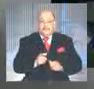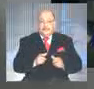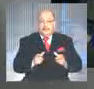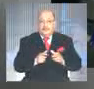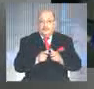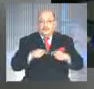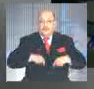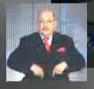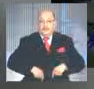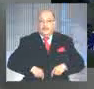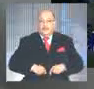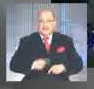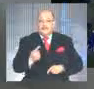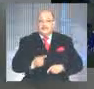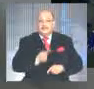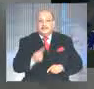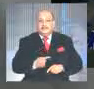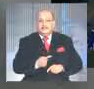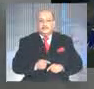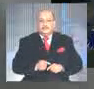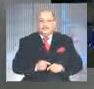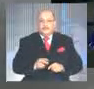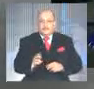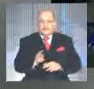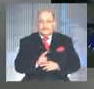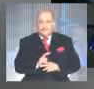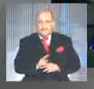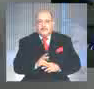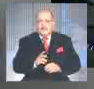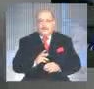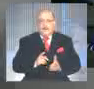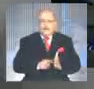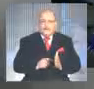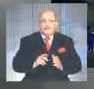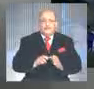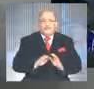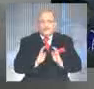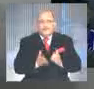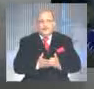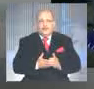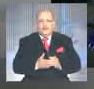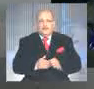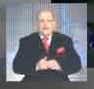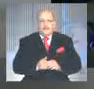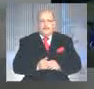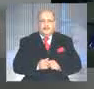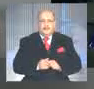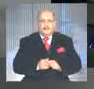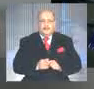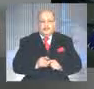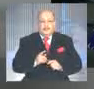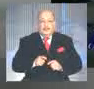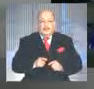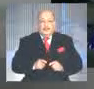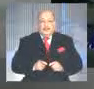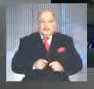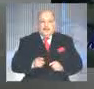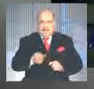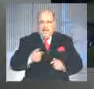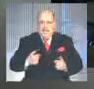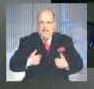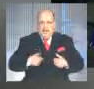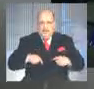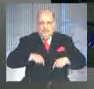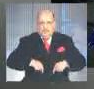القادم إن شاء الله تأخذ حظها من الشراكة الجماعية والحوار الوطني اللي باش نفضوا فيه إلى مجموعة من الخيارات